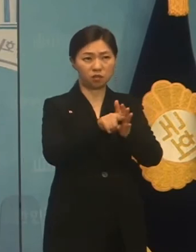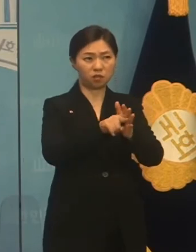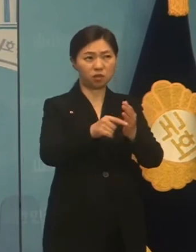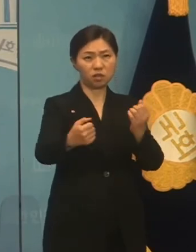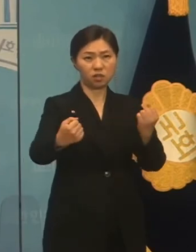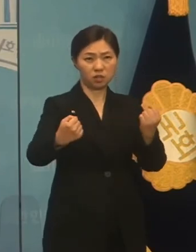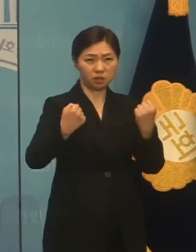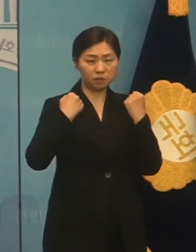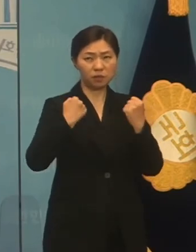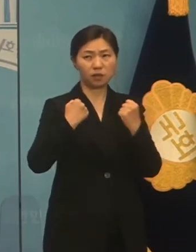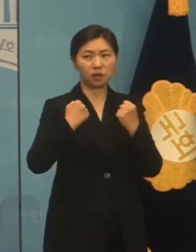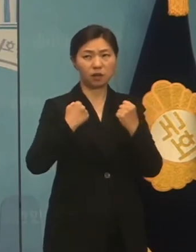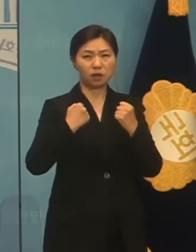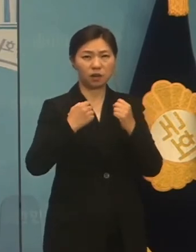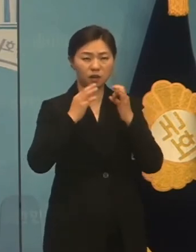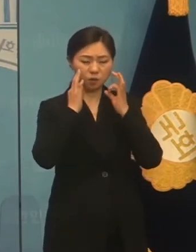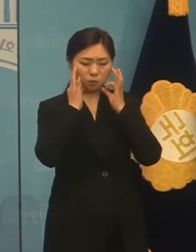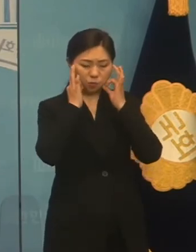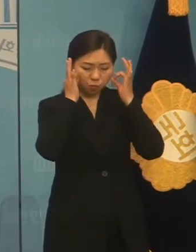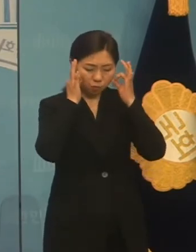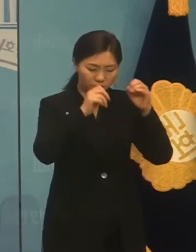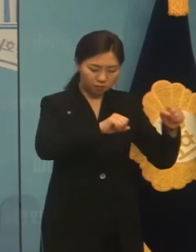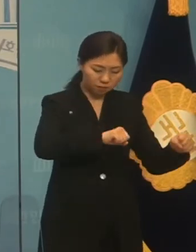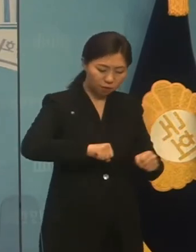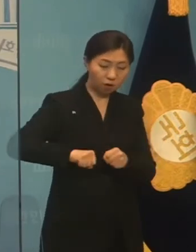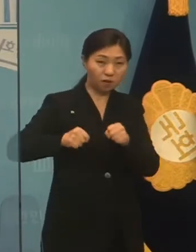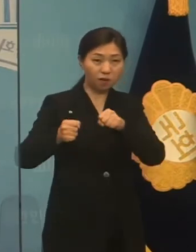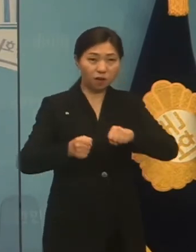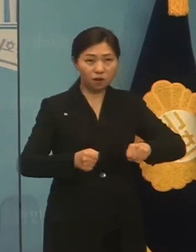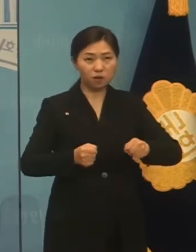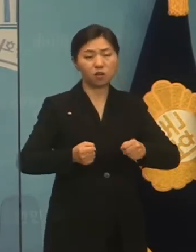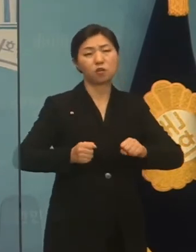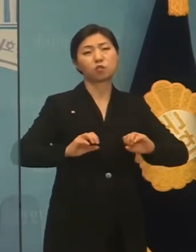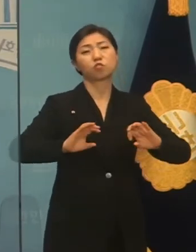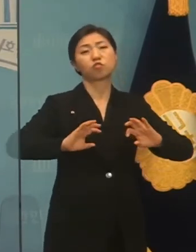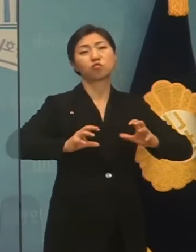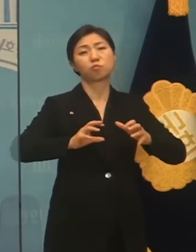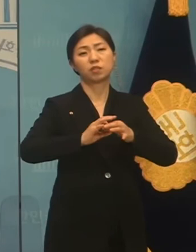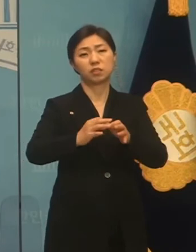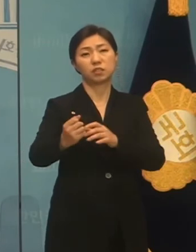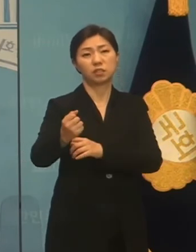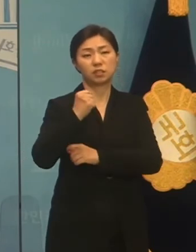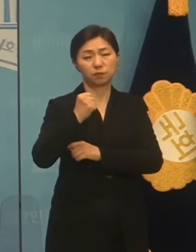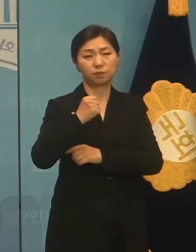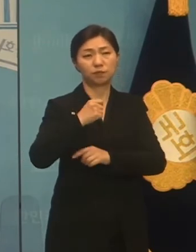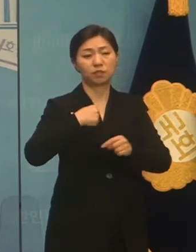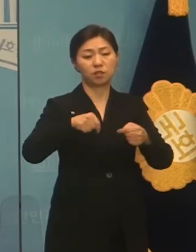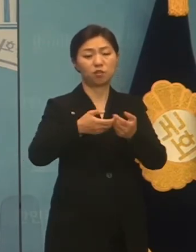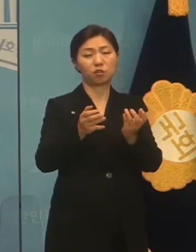힘차게 노를 저어가는 국민의힘 당대표가 되겠습니다.